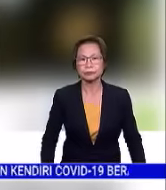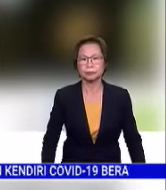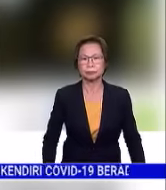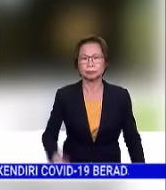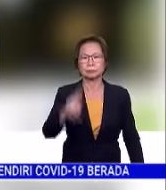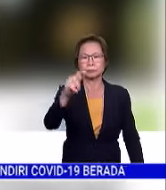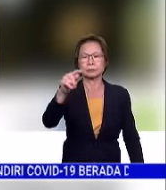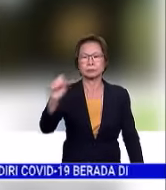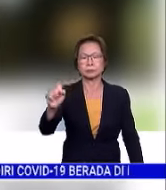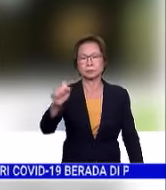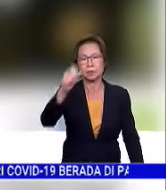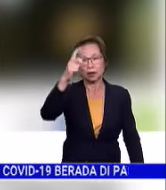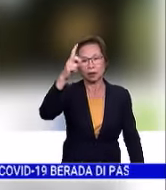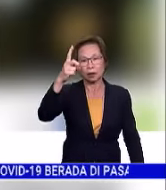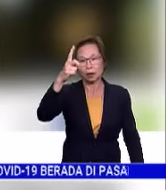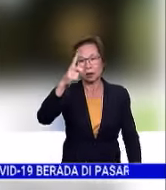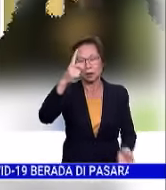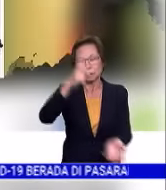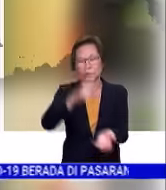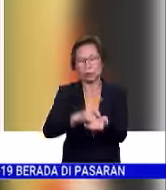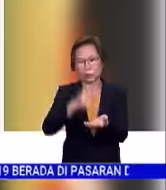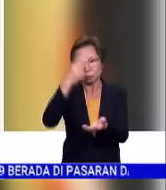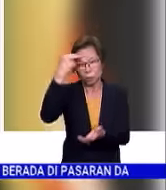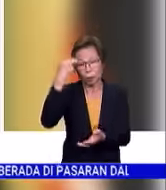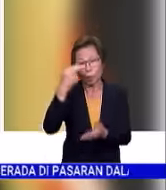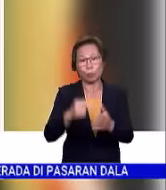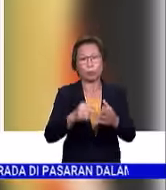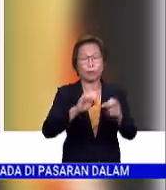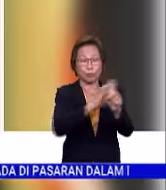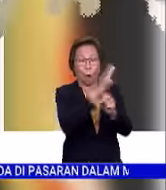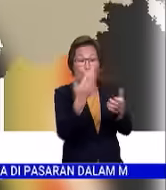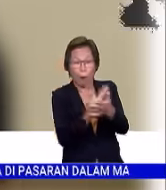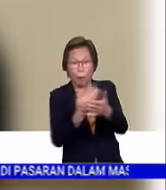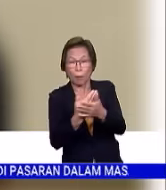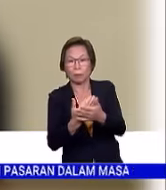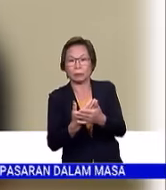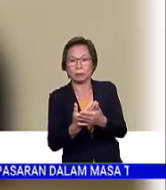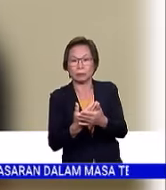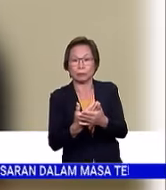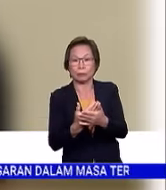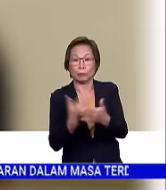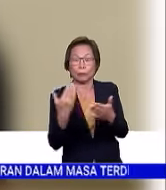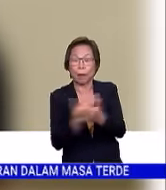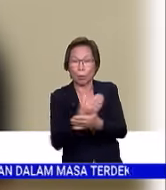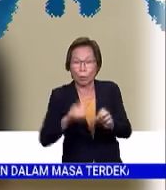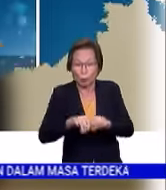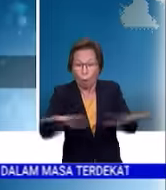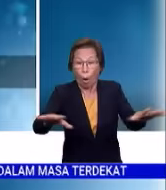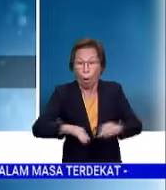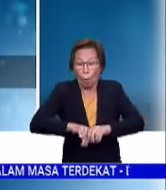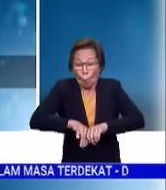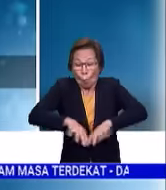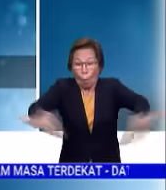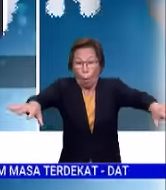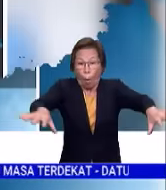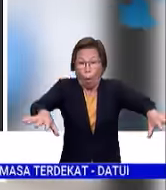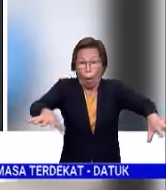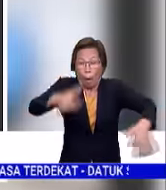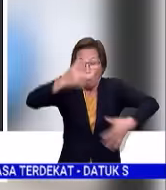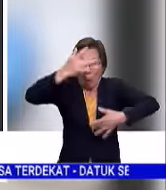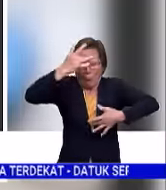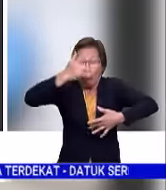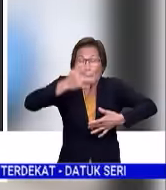Tan Sri Dr. Nur Hisham berkata kemunculan varian-varian baharu berlaku penularan secara meluas dan menjangkiti golongan muda